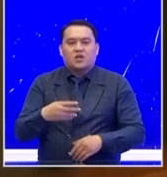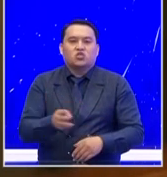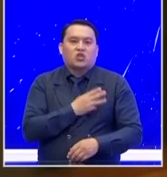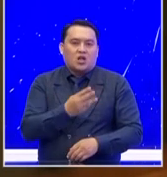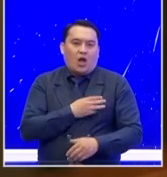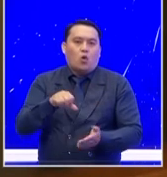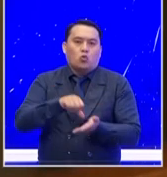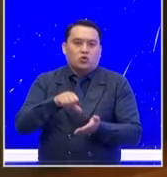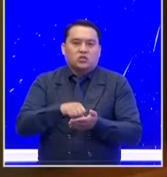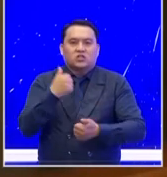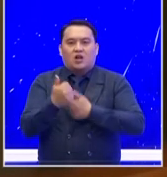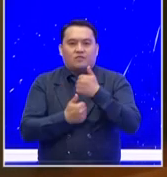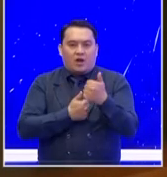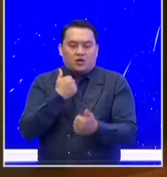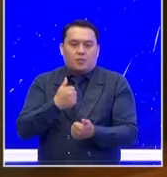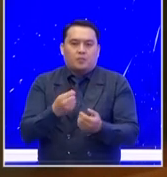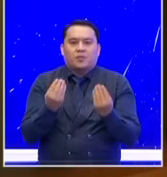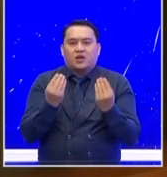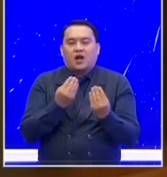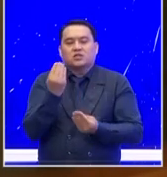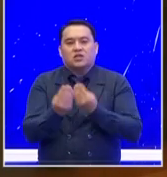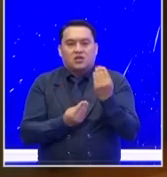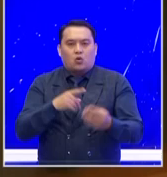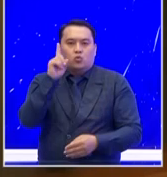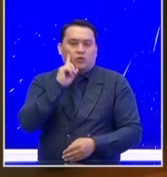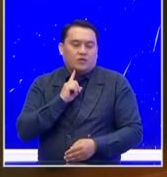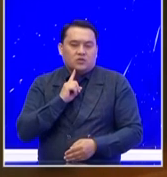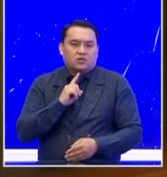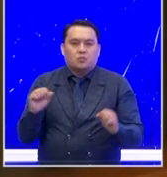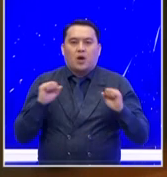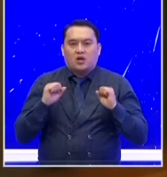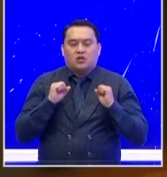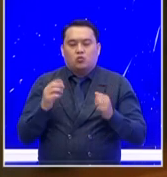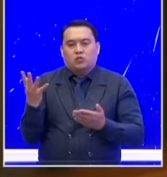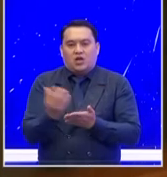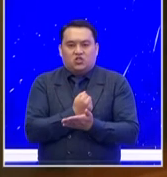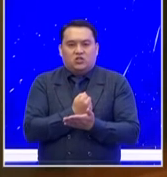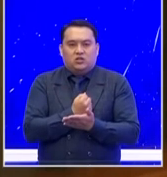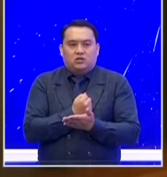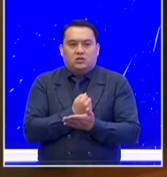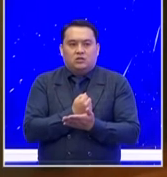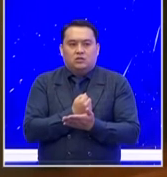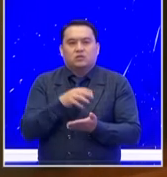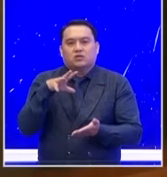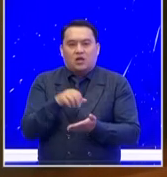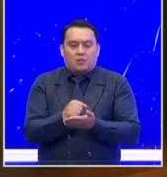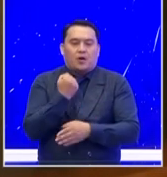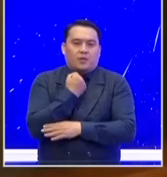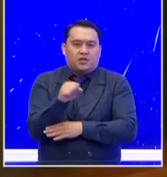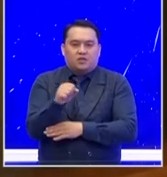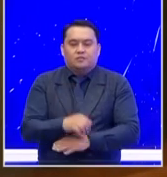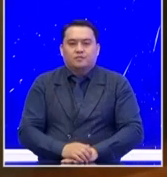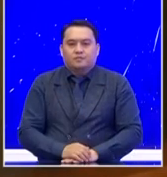всем участникам соревнований прекрасной игры, спортивной удачи, ну и увлекательных поединков.